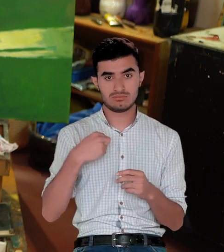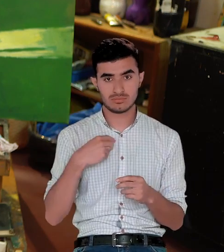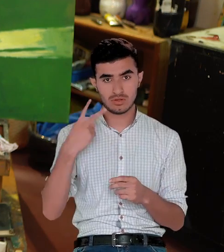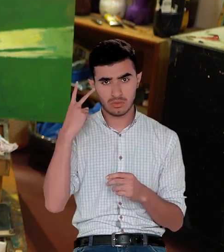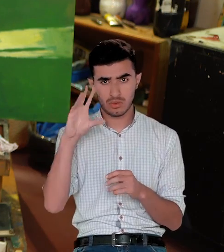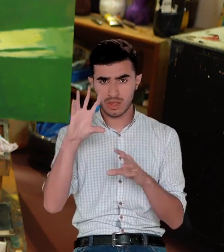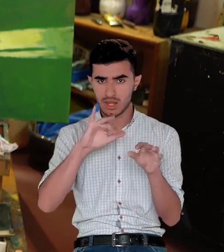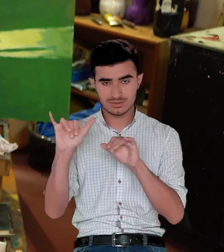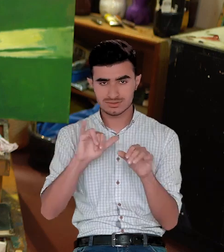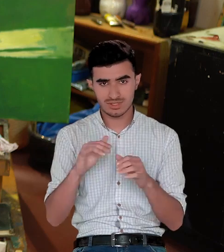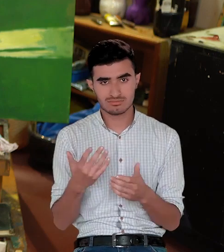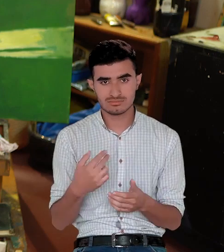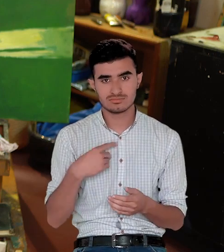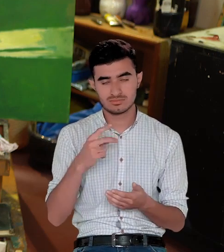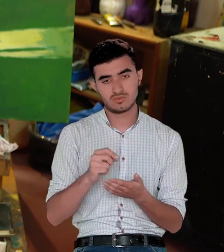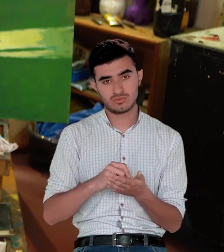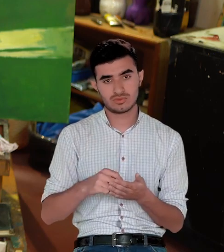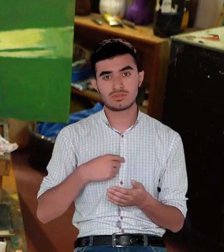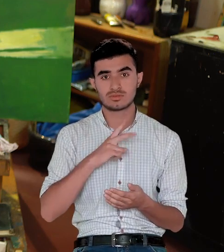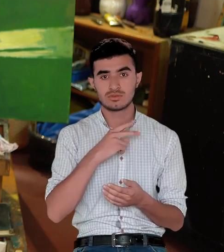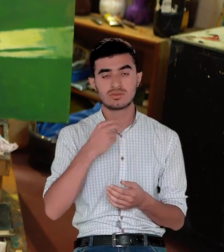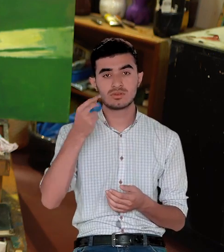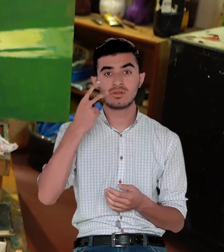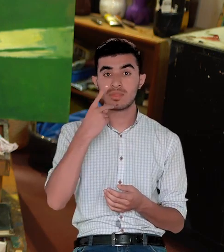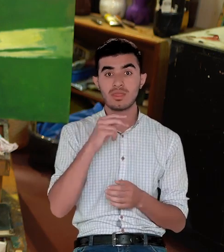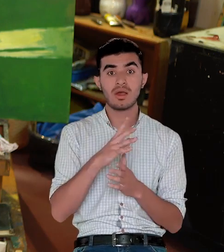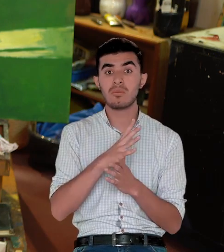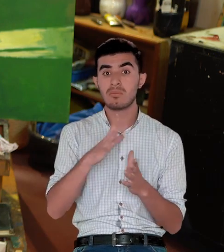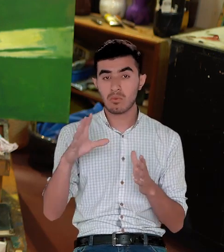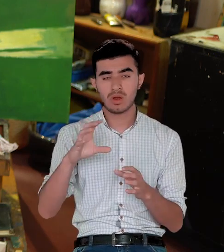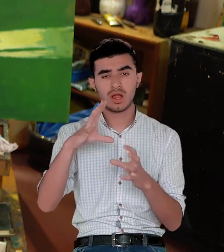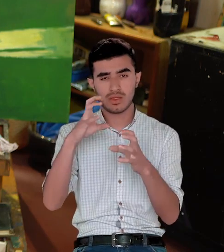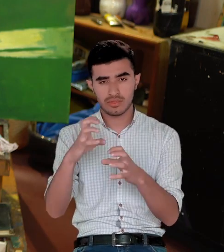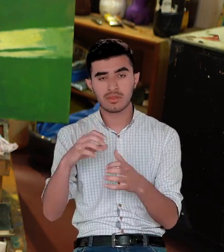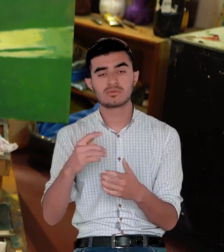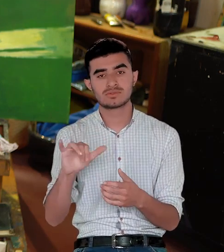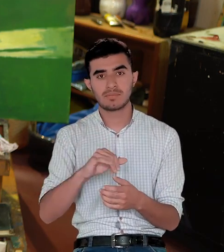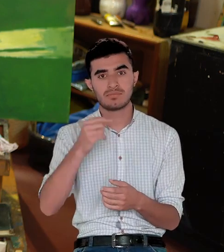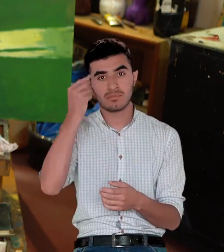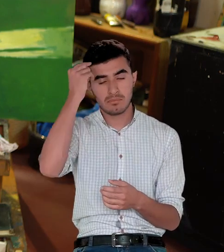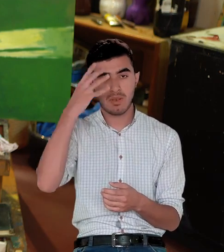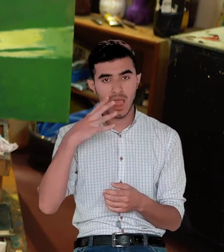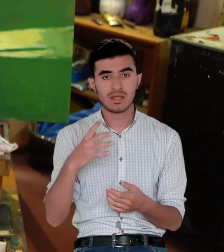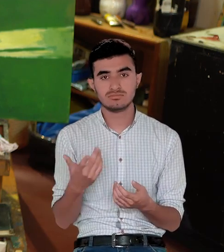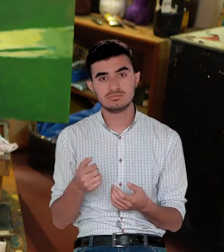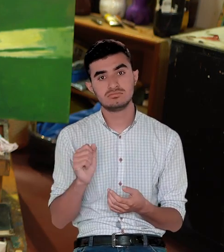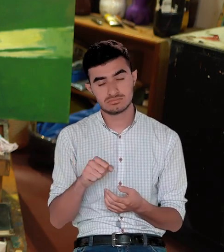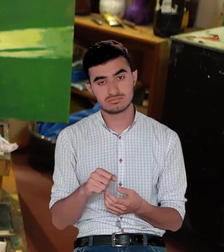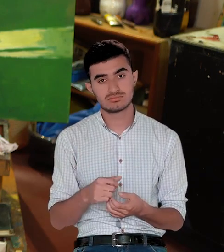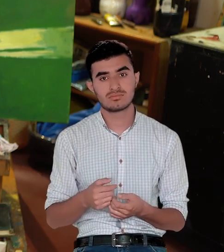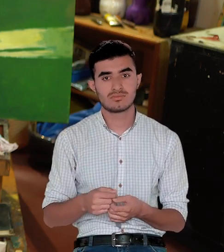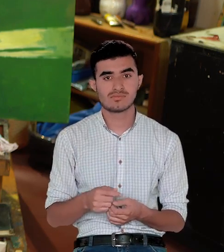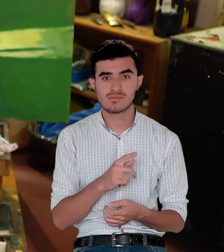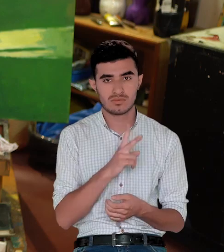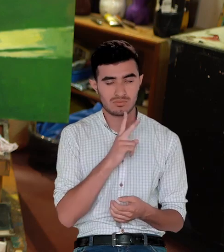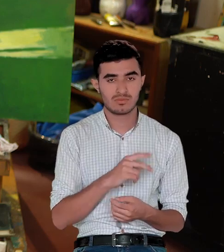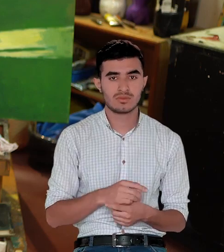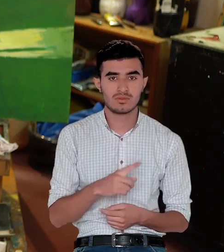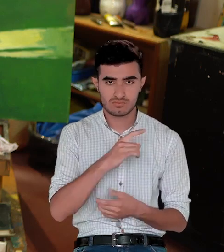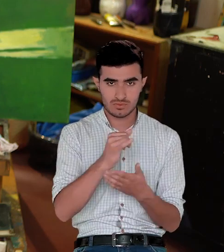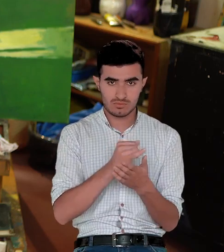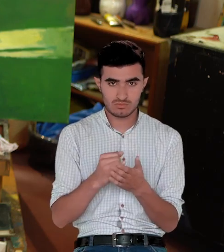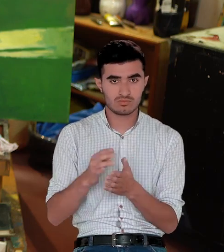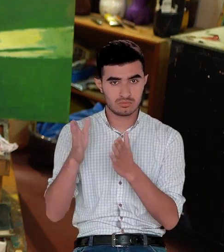اس کو سمجھ کے ڈال دیا تھا. ہوتے تو باقی ریڈ اور بلیک میں نظر. میں نے کہا جی وہ ریڈ اتنا ڈارک ہے کہ بلیک ہی نظر آتا ہے